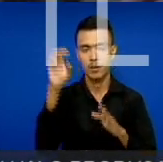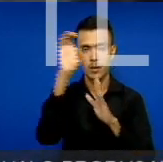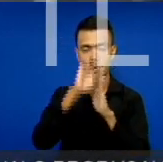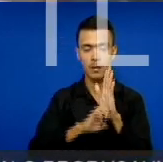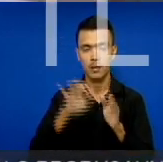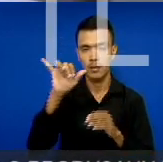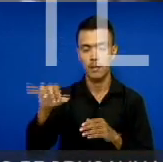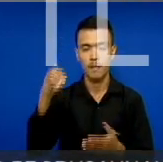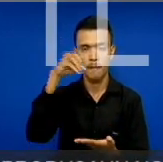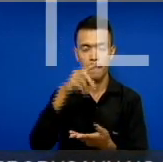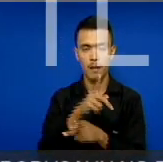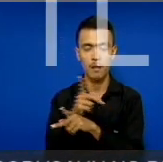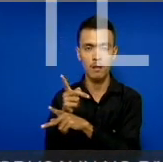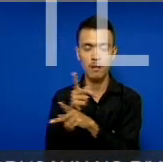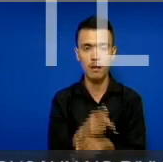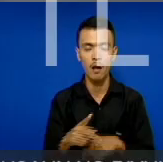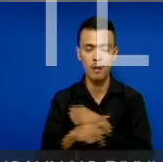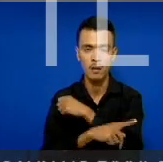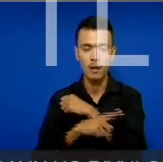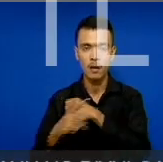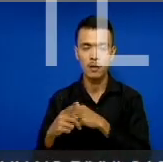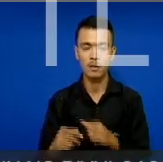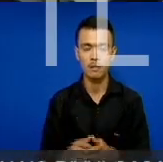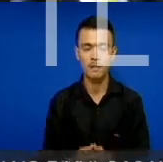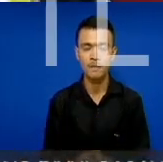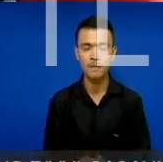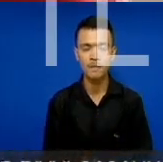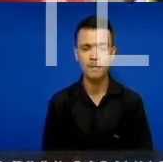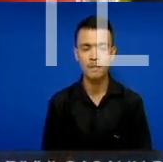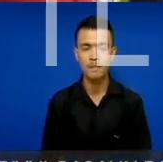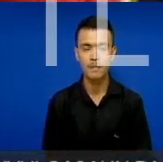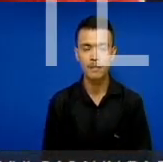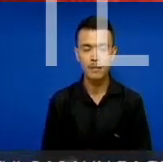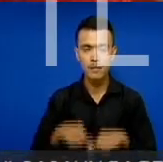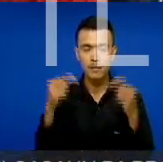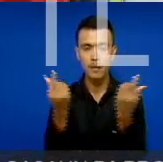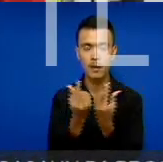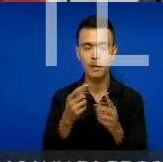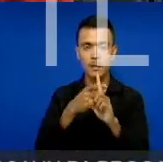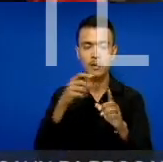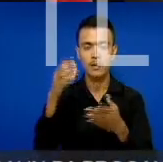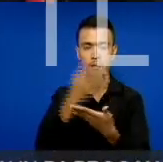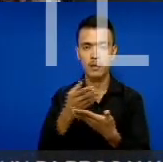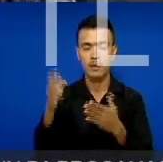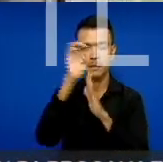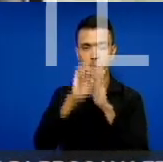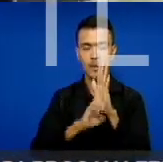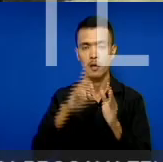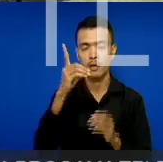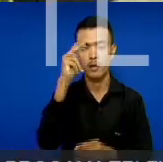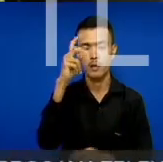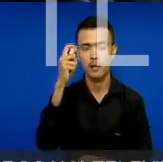hodi prevene pratika korupsaun. Iha fin de semana ne, ekipa konjunta kompostu patrimonio estadu, Direção